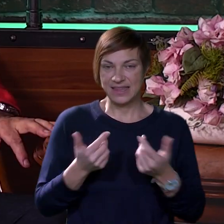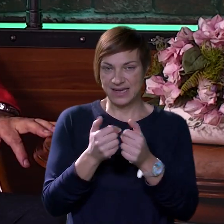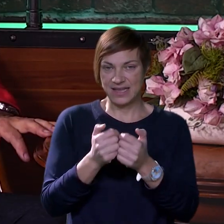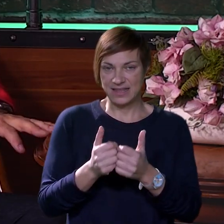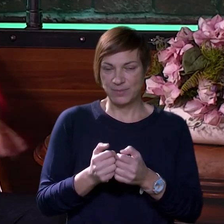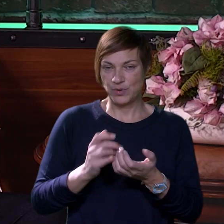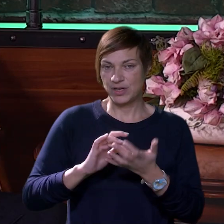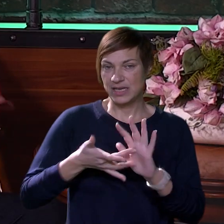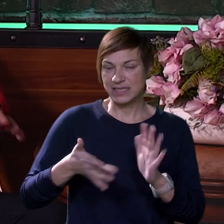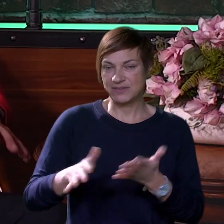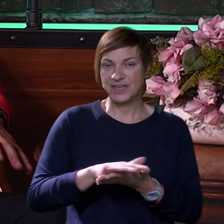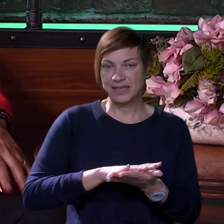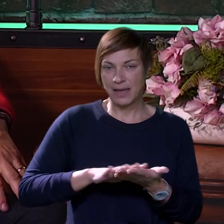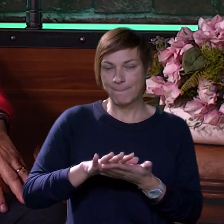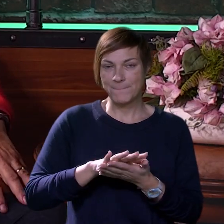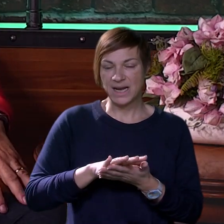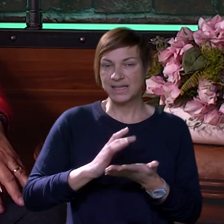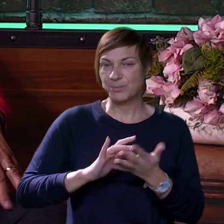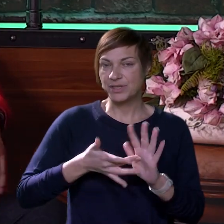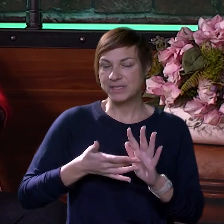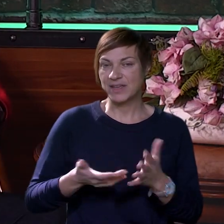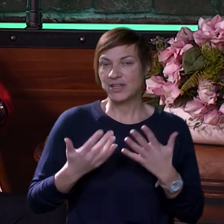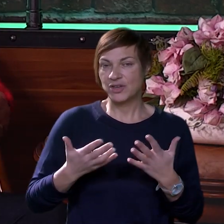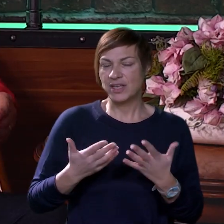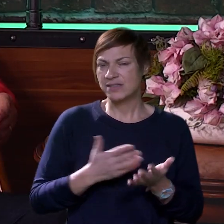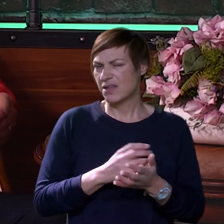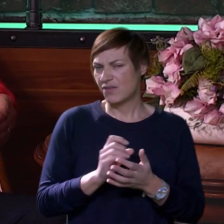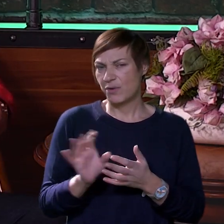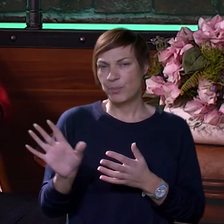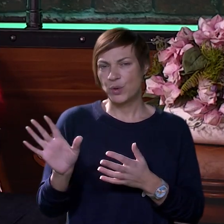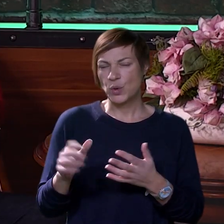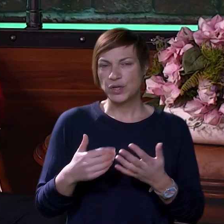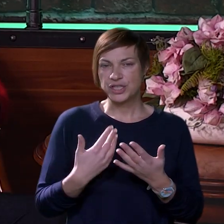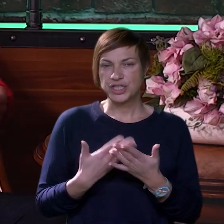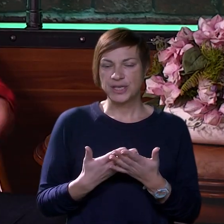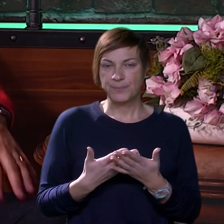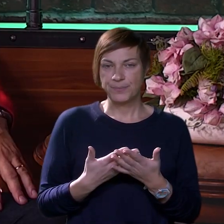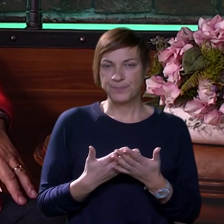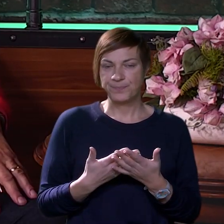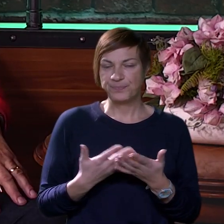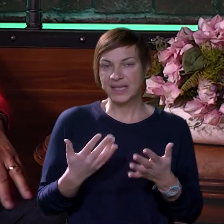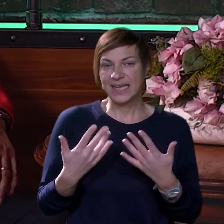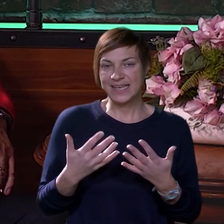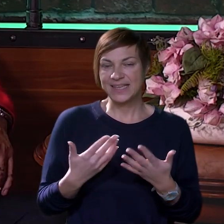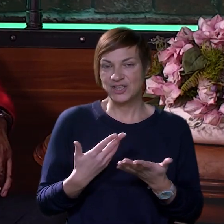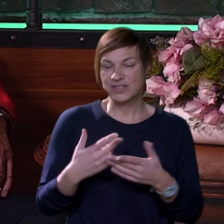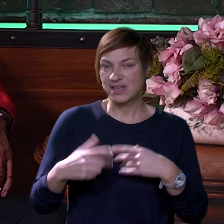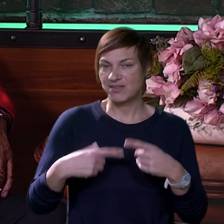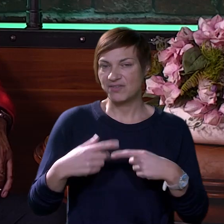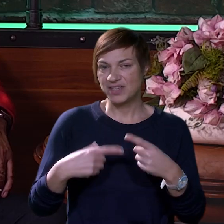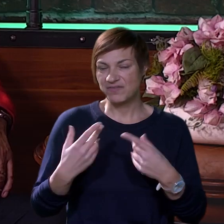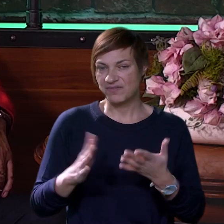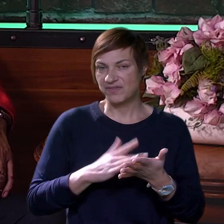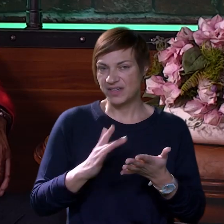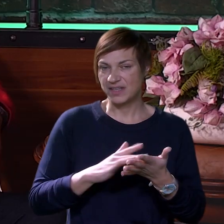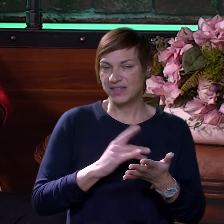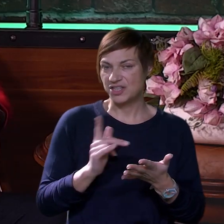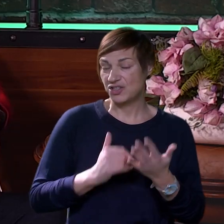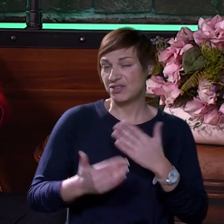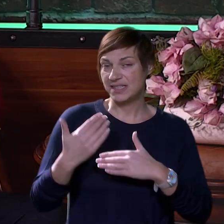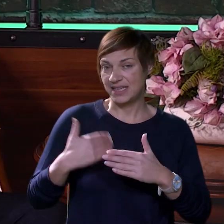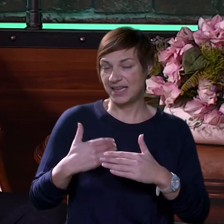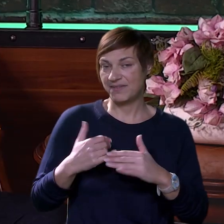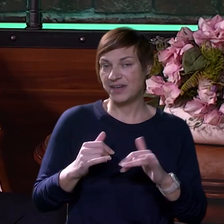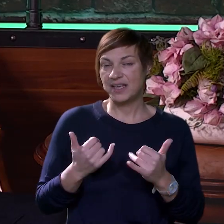interneta, mobitela, svih tih platformi, svega. Sve to jednostavno prođe, je li? I jednostavno vi vrteći to, više se to